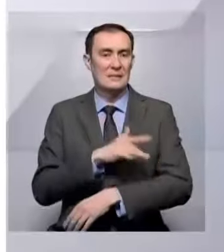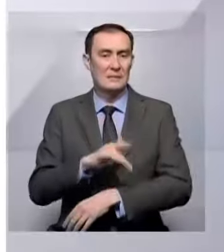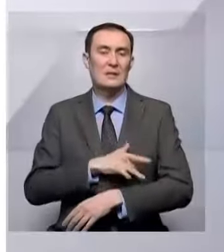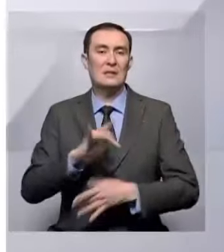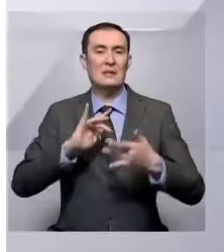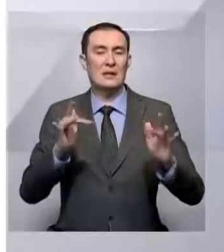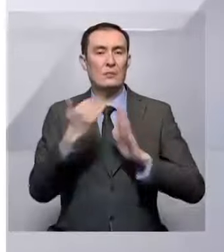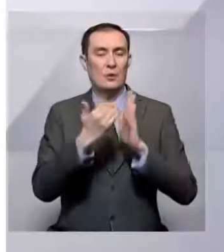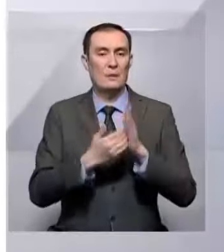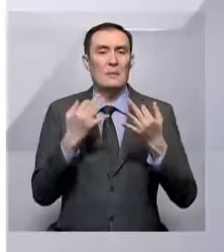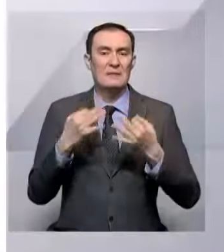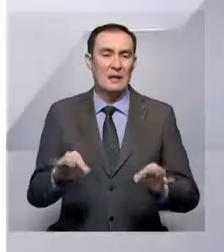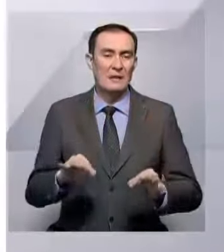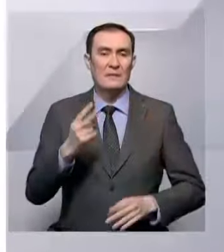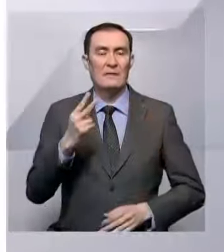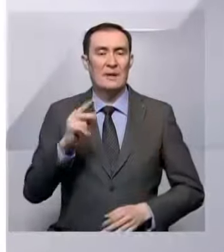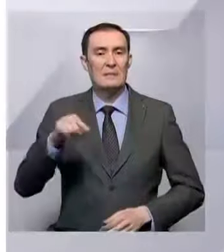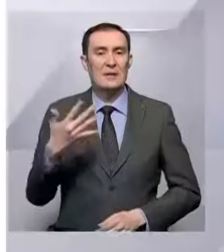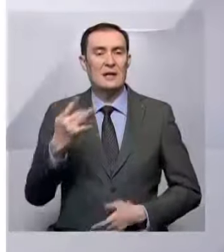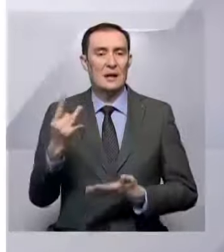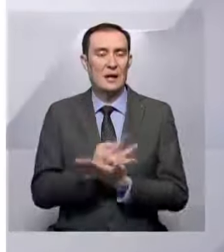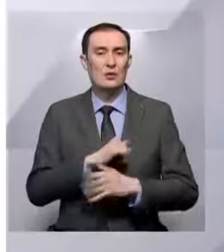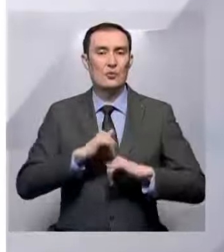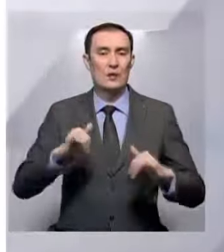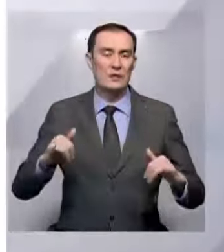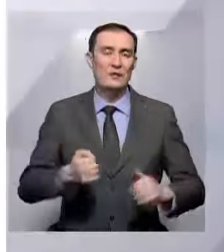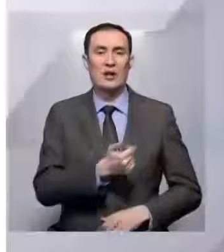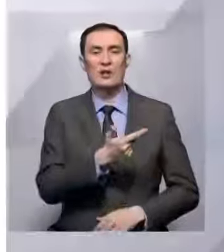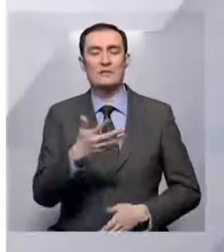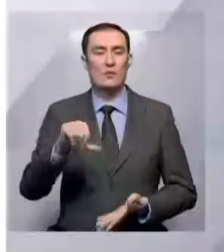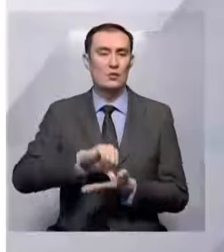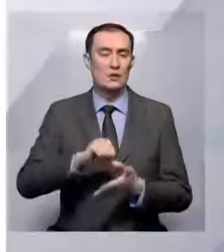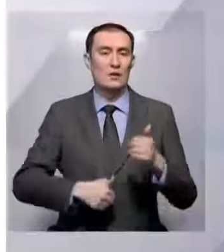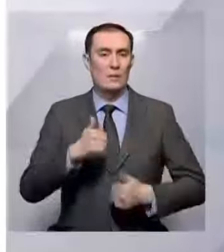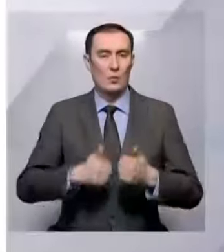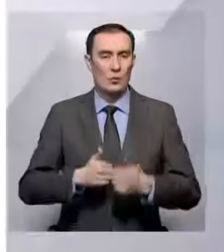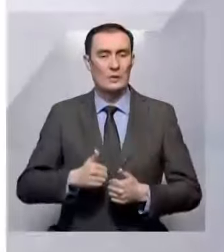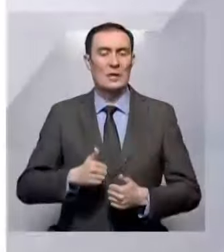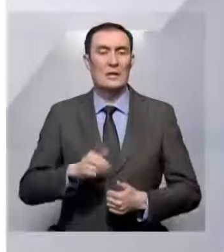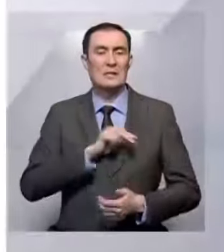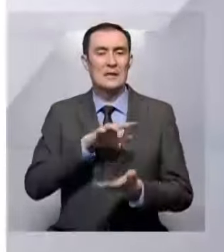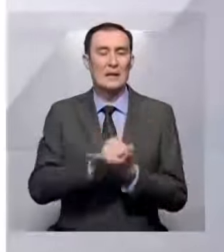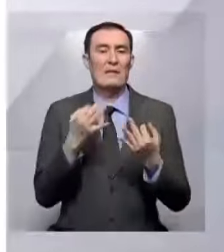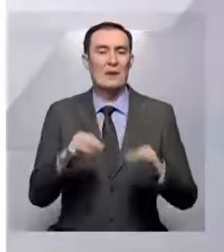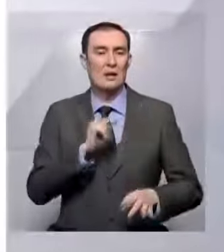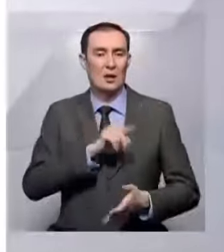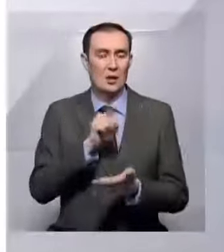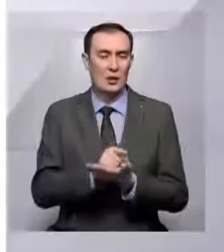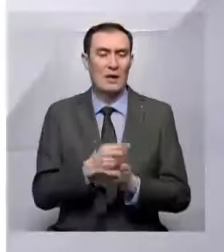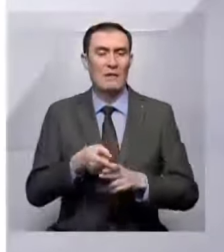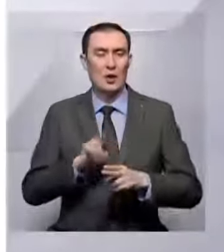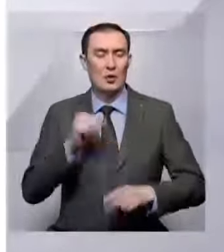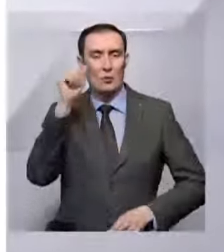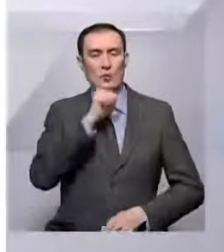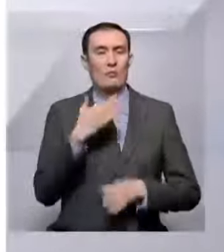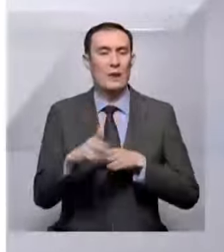Цифровая система позволяет в 2,5 раза увеличить количество участников конкурса на занятия вакантных должностей. В этом году